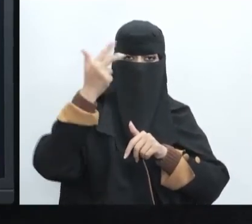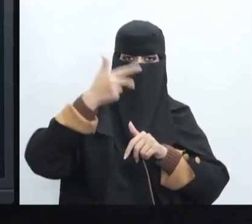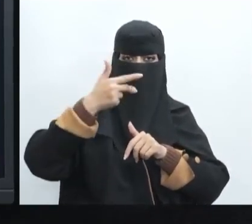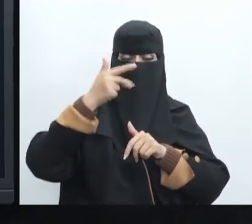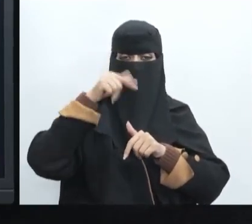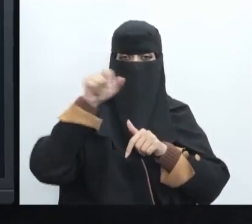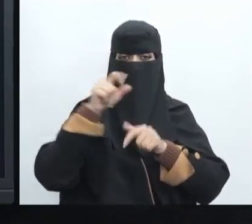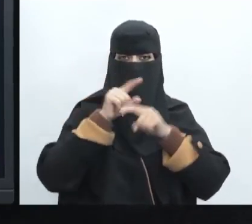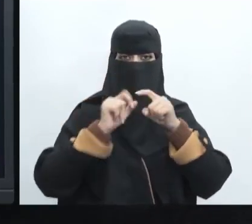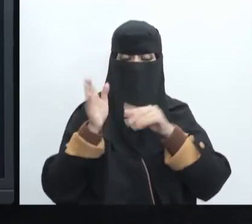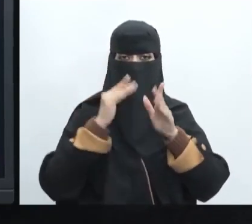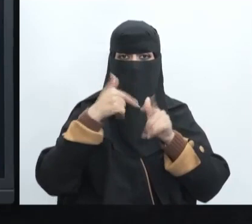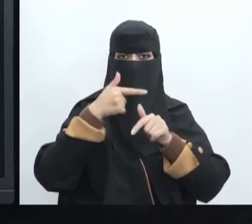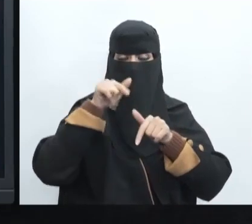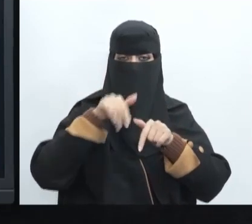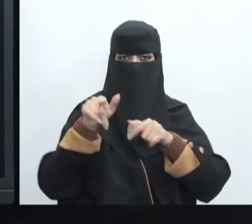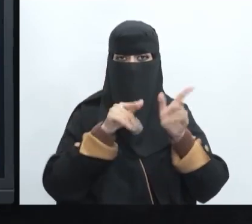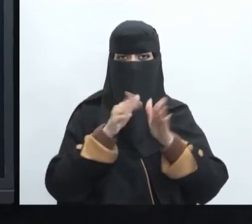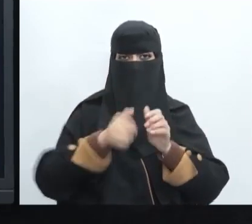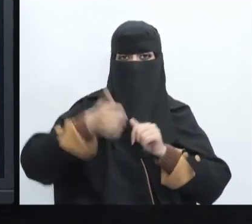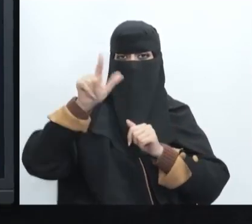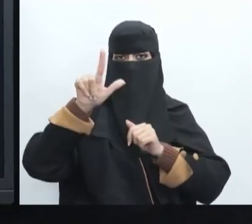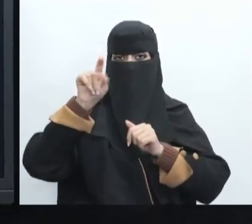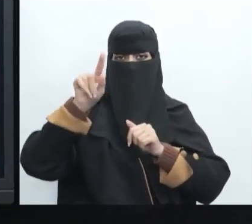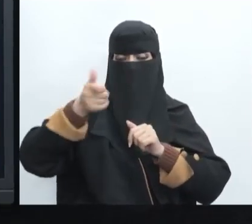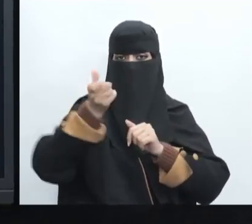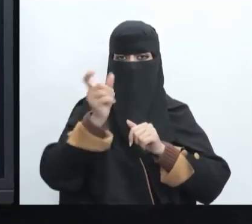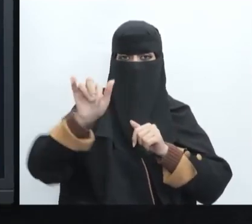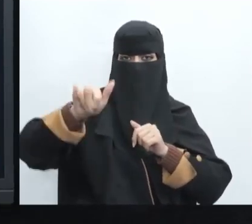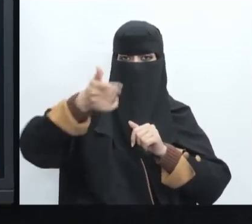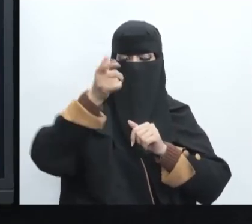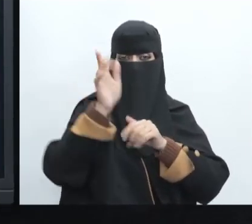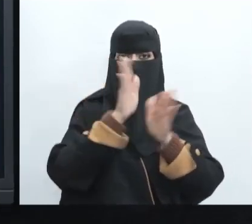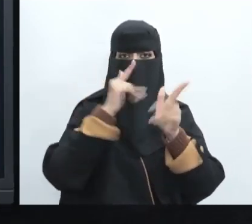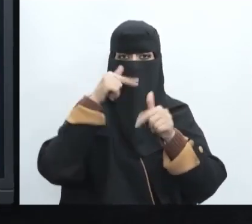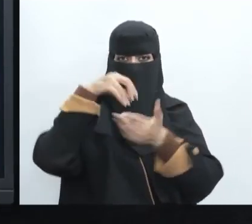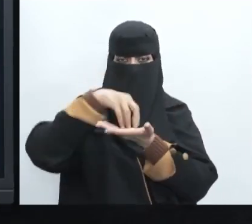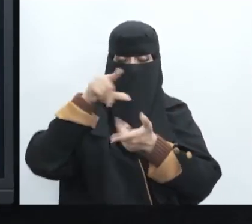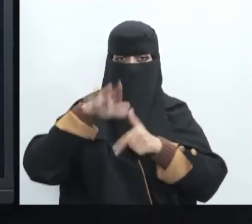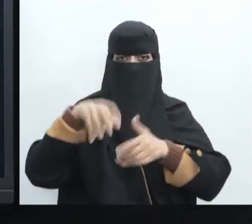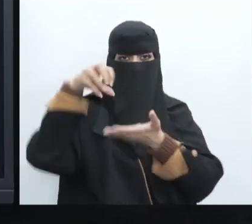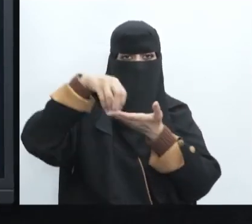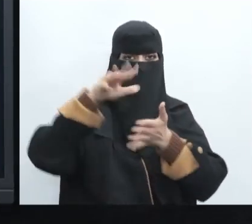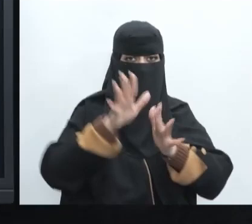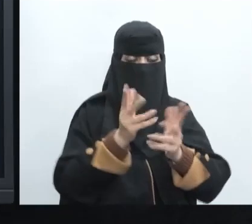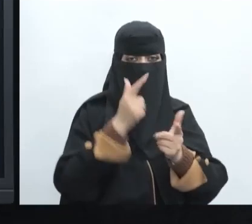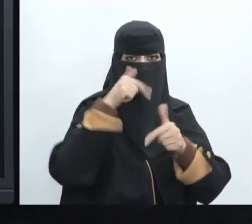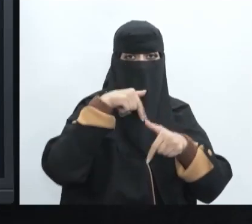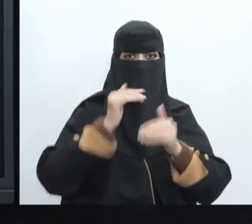تحدثنا بعد ذلك عن البانيا ابناء وبنات الطلاب ووضعها وموقعها